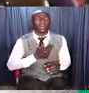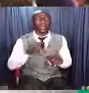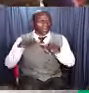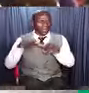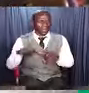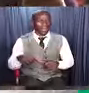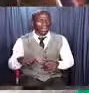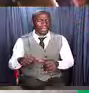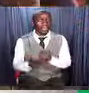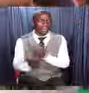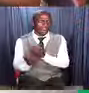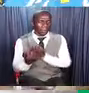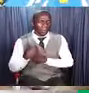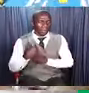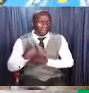wao Baba mishehari.